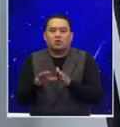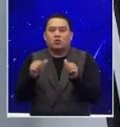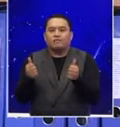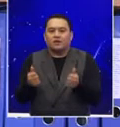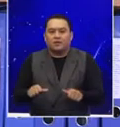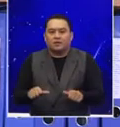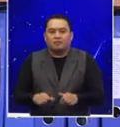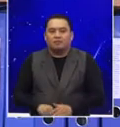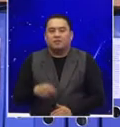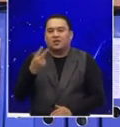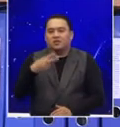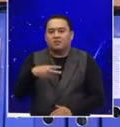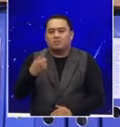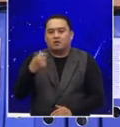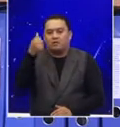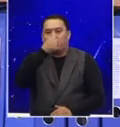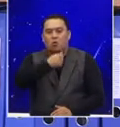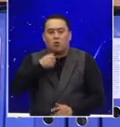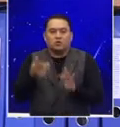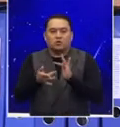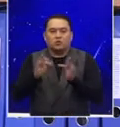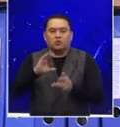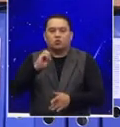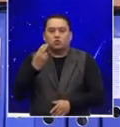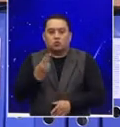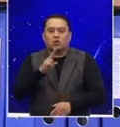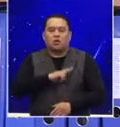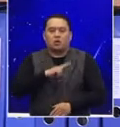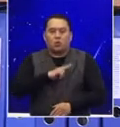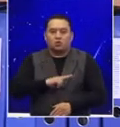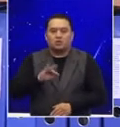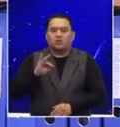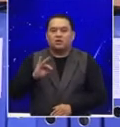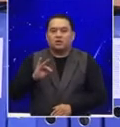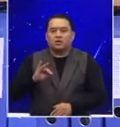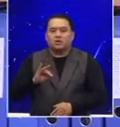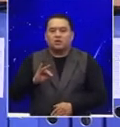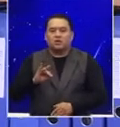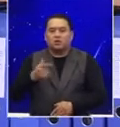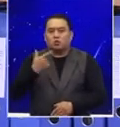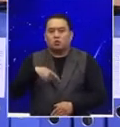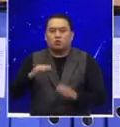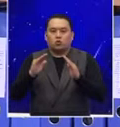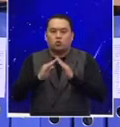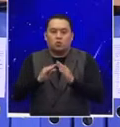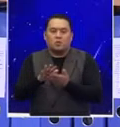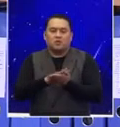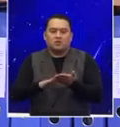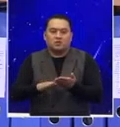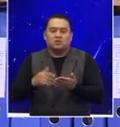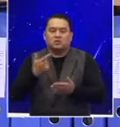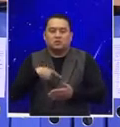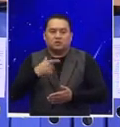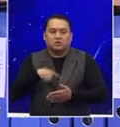формате. С 2021 года будет портал социальных услуг уже работать, и заявитель дома сидя может уже подать заявление